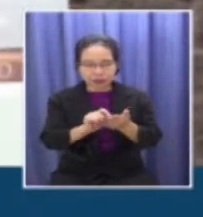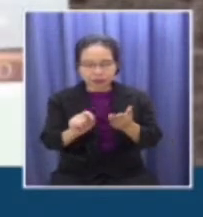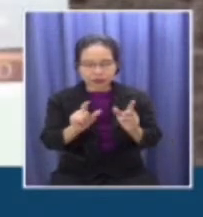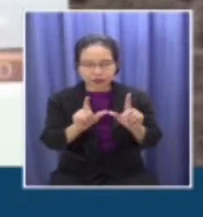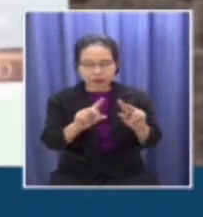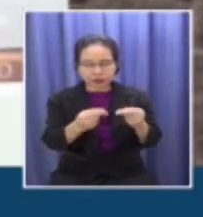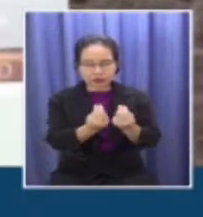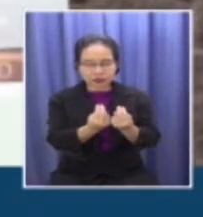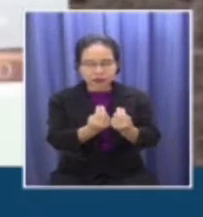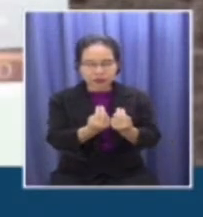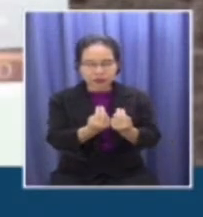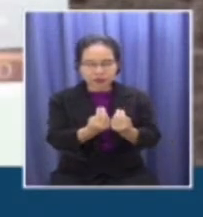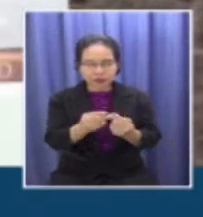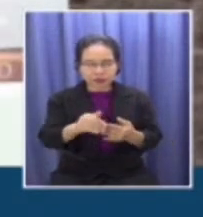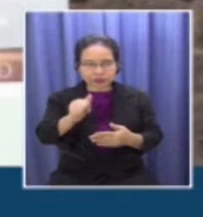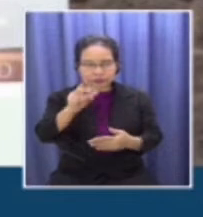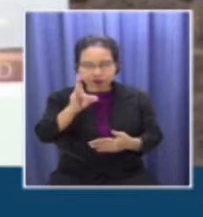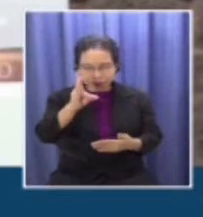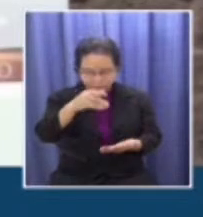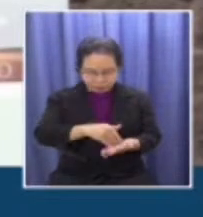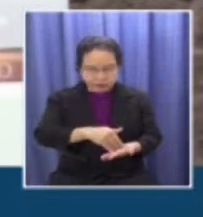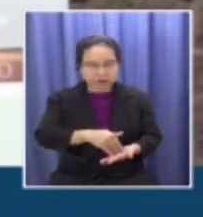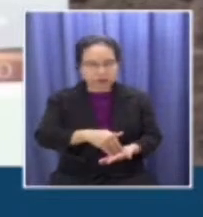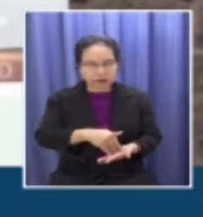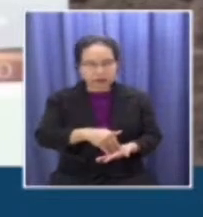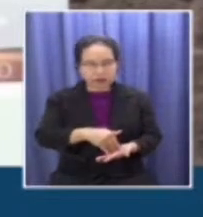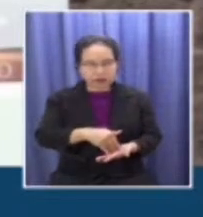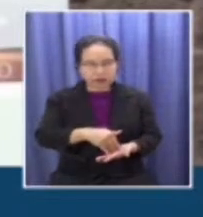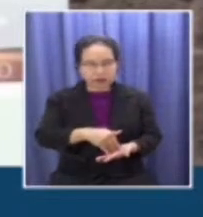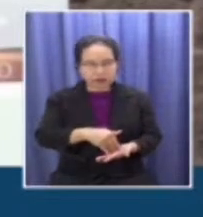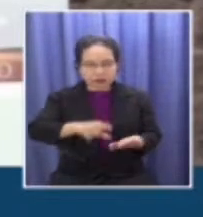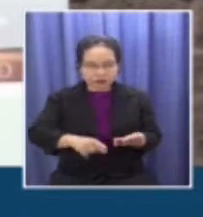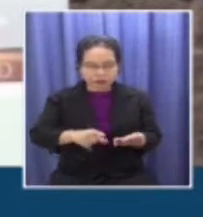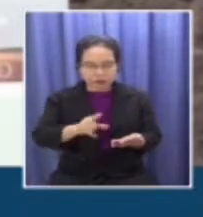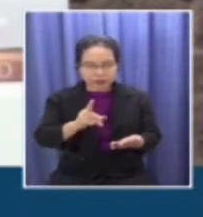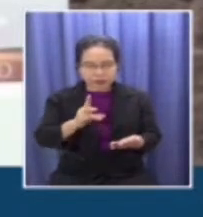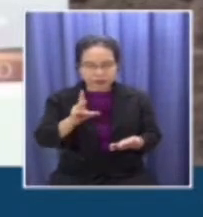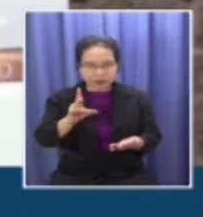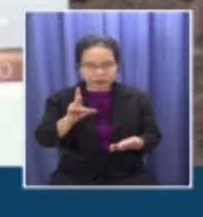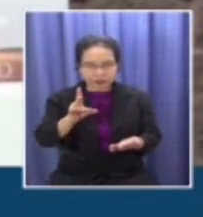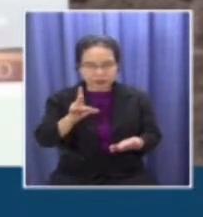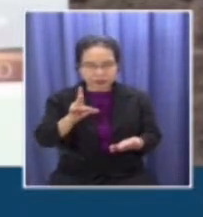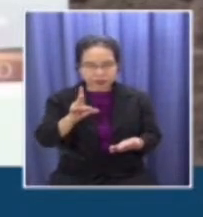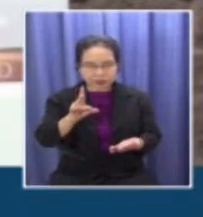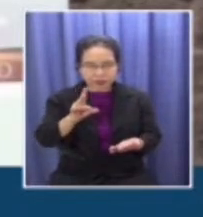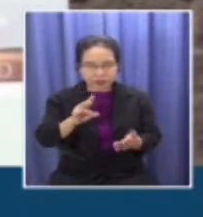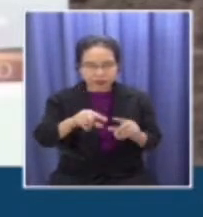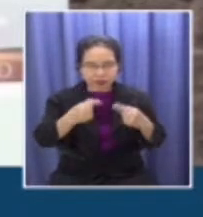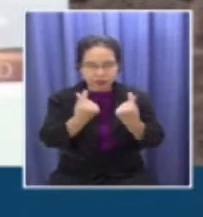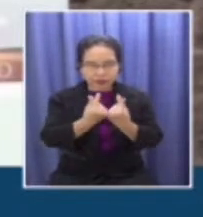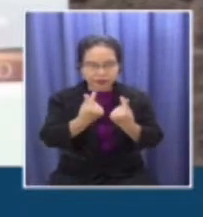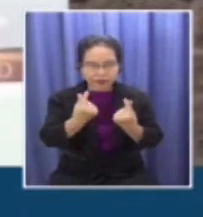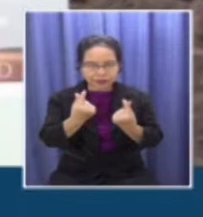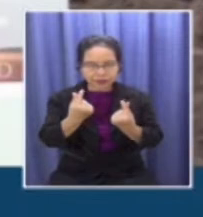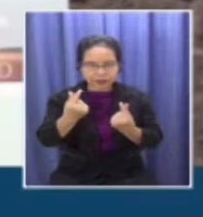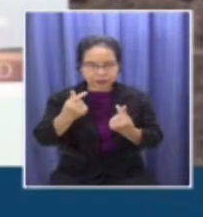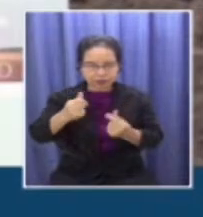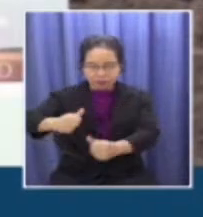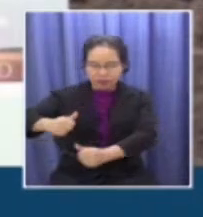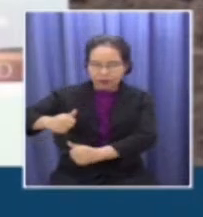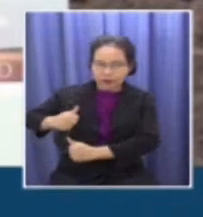dɔm anaasɛ ɛdɔm dodoɔ a na wɔwɔ hɔ ɛbra wɔtwerɛ kronkron yɛkasa dɔm a na asekyerɛ no